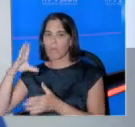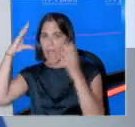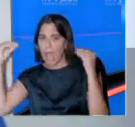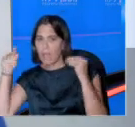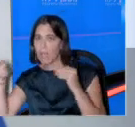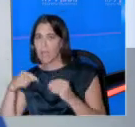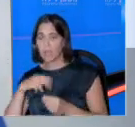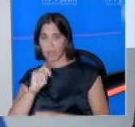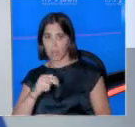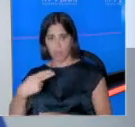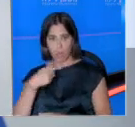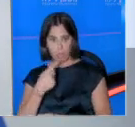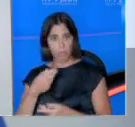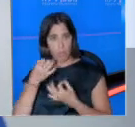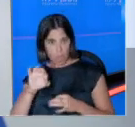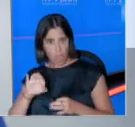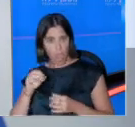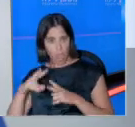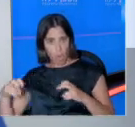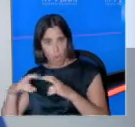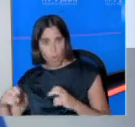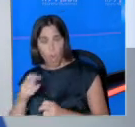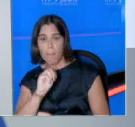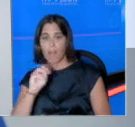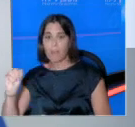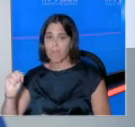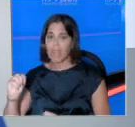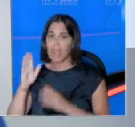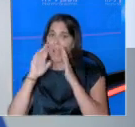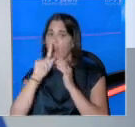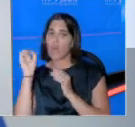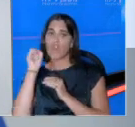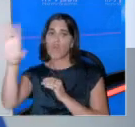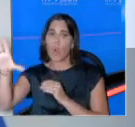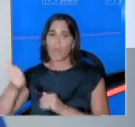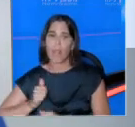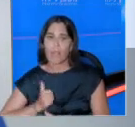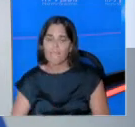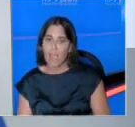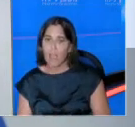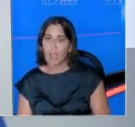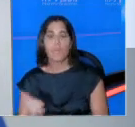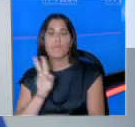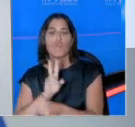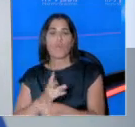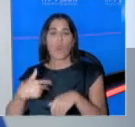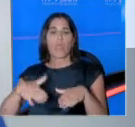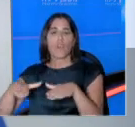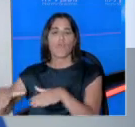אמר שאפשר לחקור אותם, ומרב מיכאלי קרא בכלל לא לשלוח את החיילים לצבא. מי ישמור על